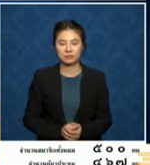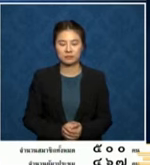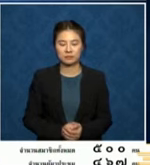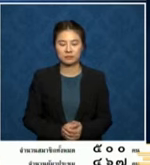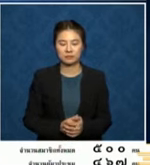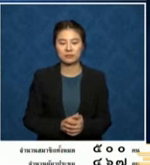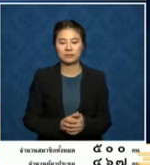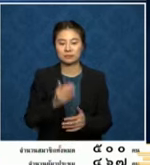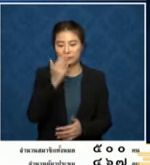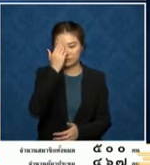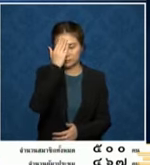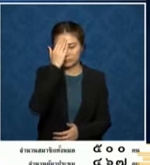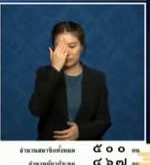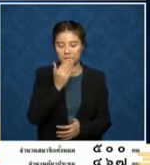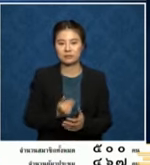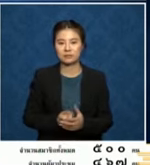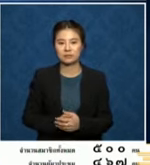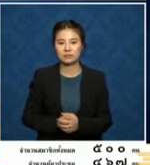ที่หน้า